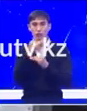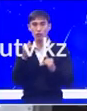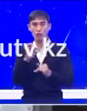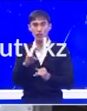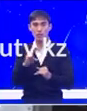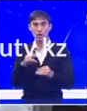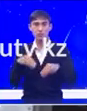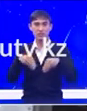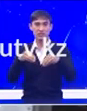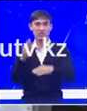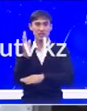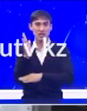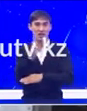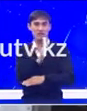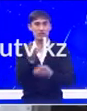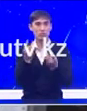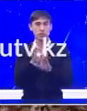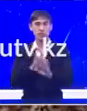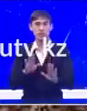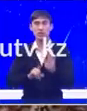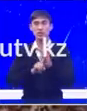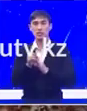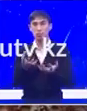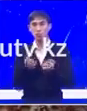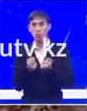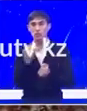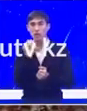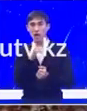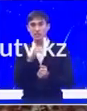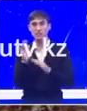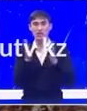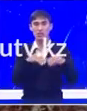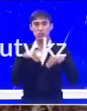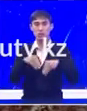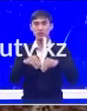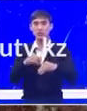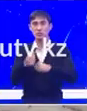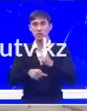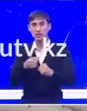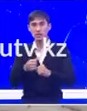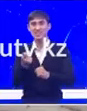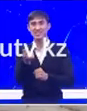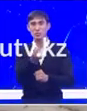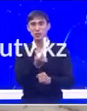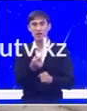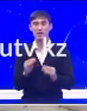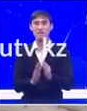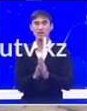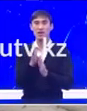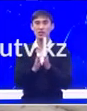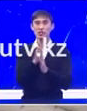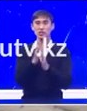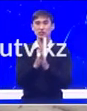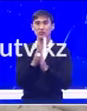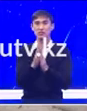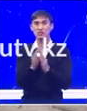высадке деревьев нельзя назвать простым для начала нужно получить качественный леса посадочный материал семена их выращивают в так называемых